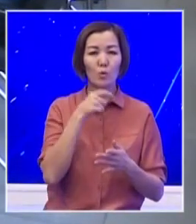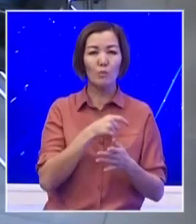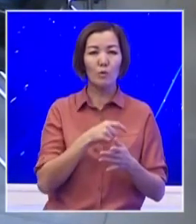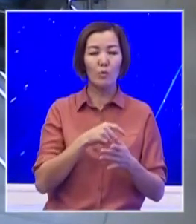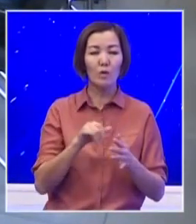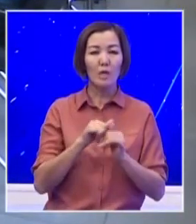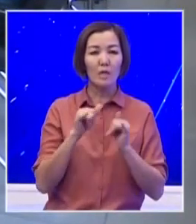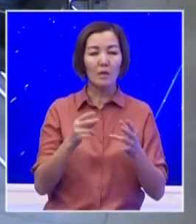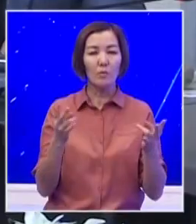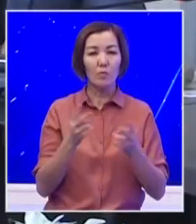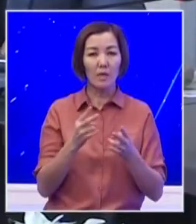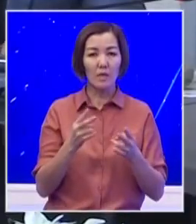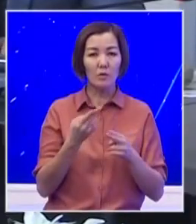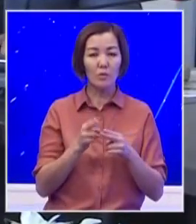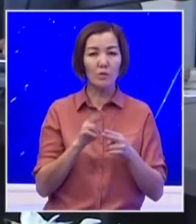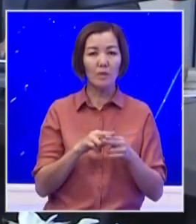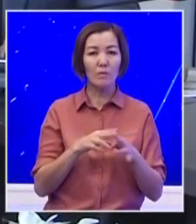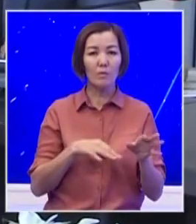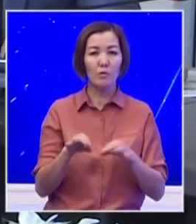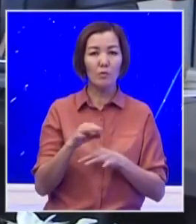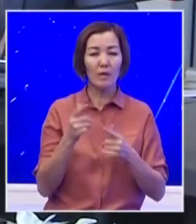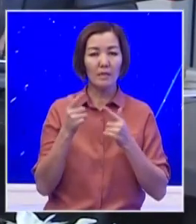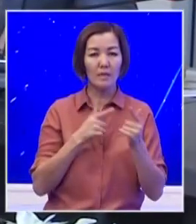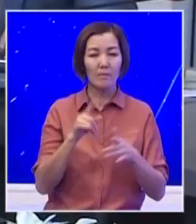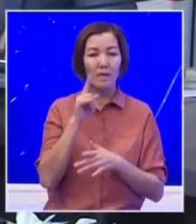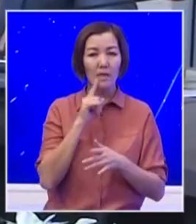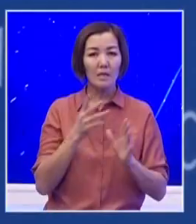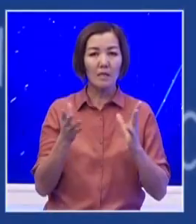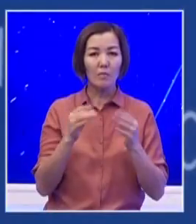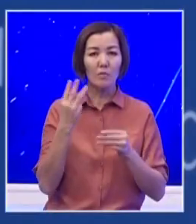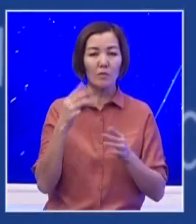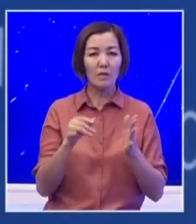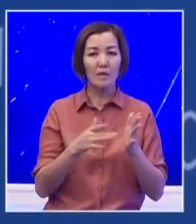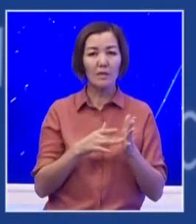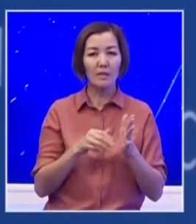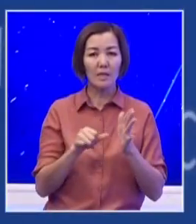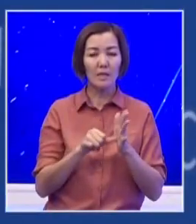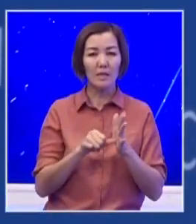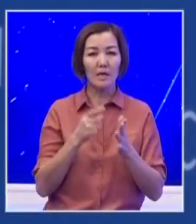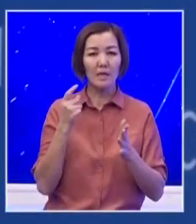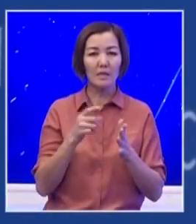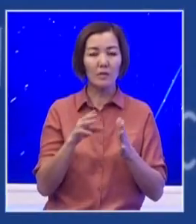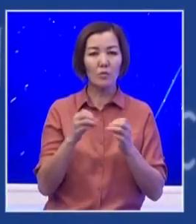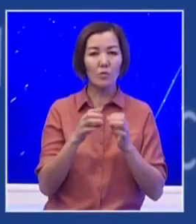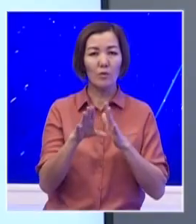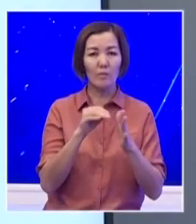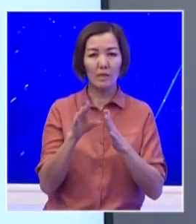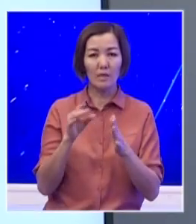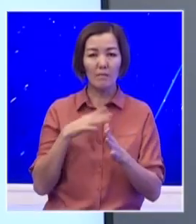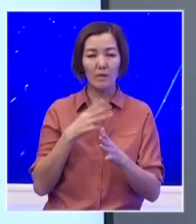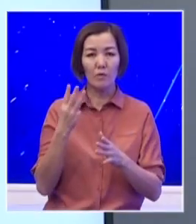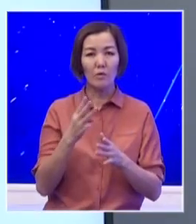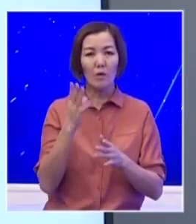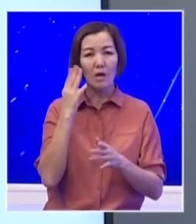таппай жатқанын айтады. Сол себептен пилоттық жоба әзірленіп, Қазақстан бойынша 36 фермердің оны іріктеліп алынған. Оның